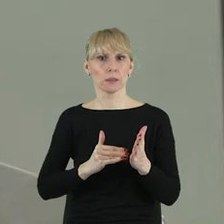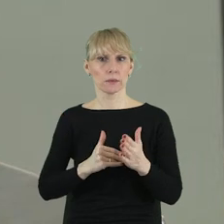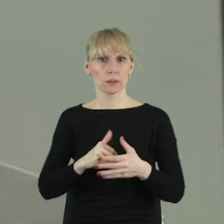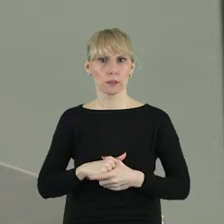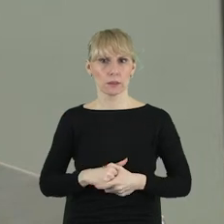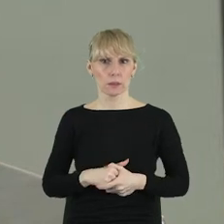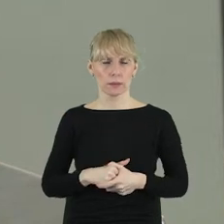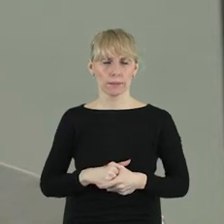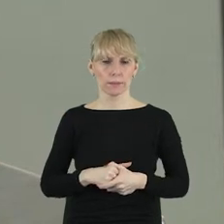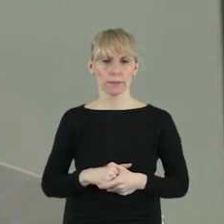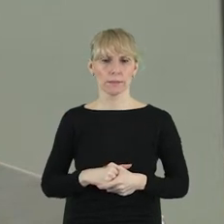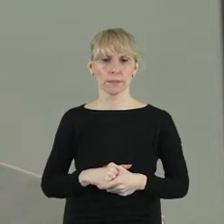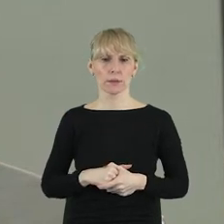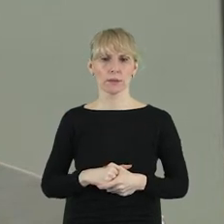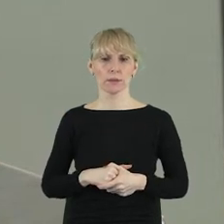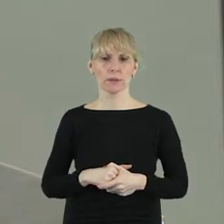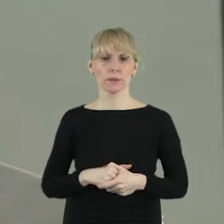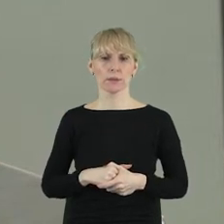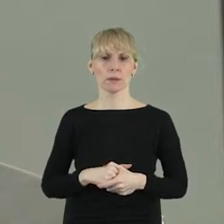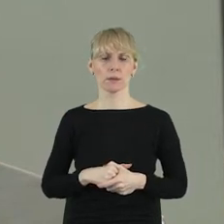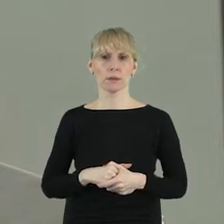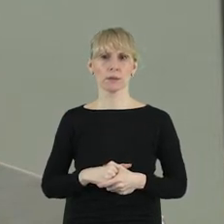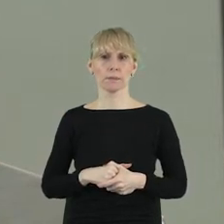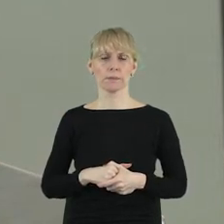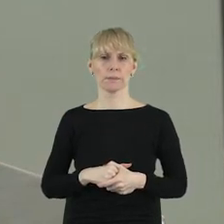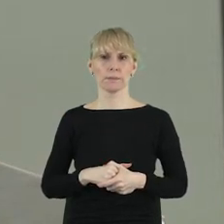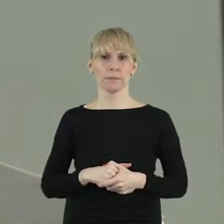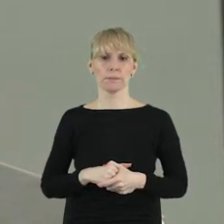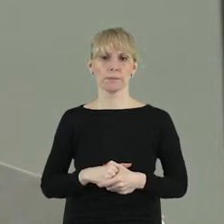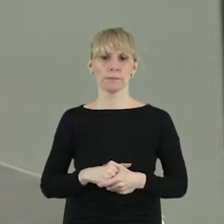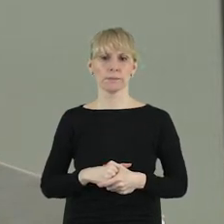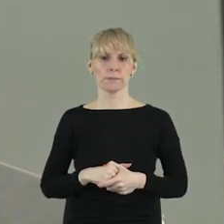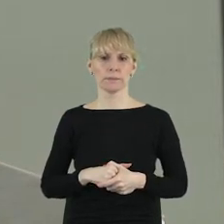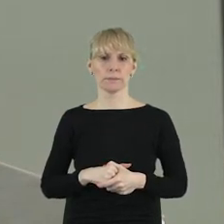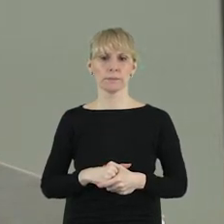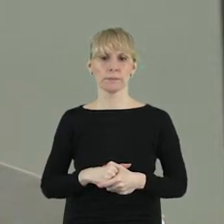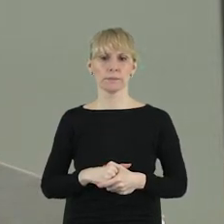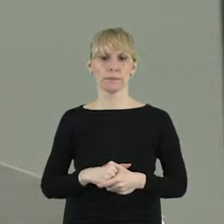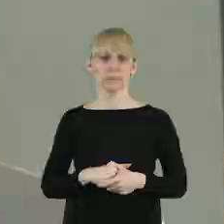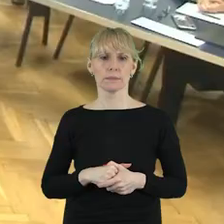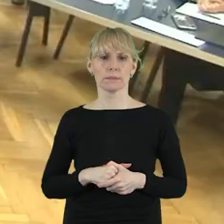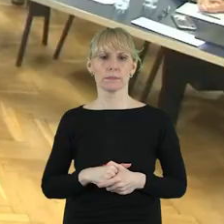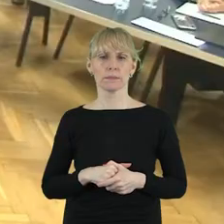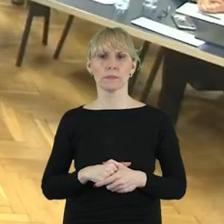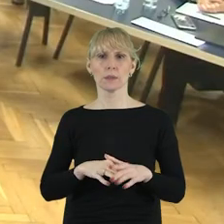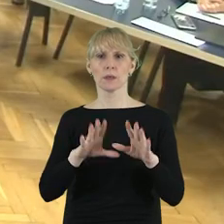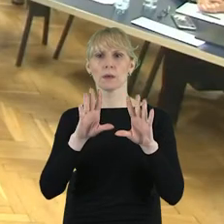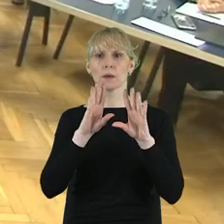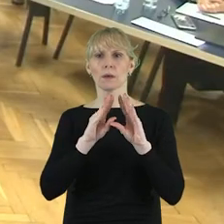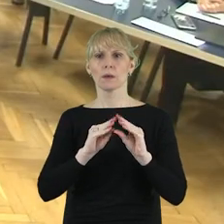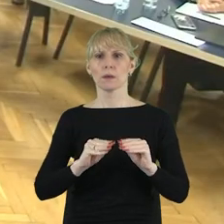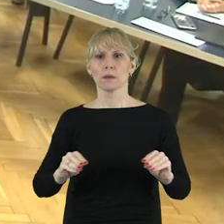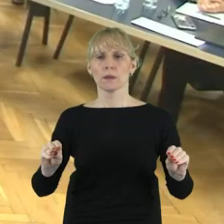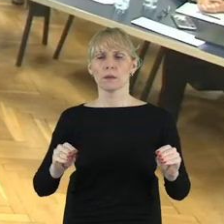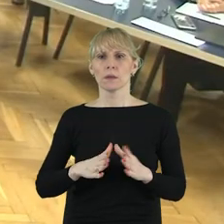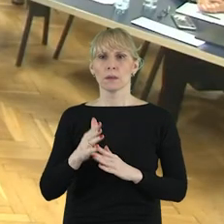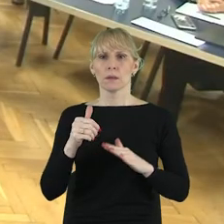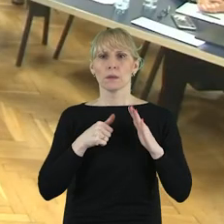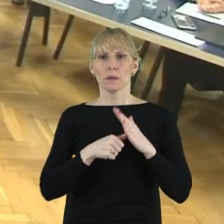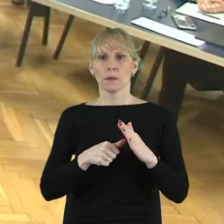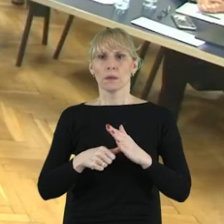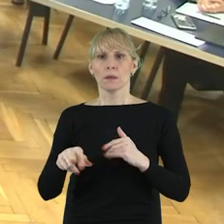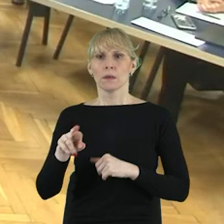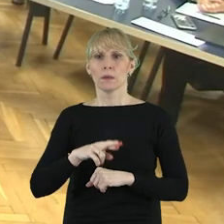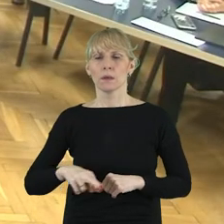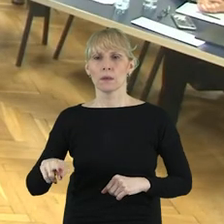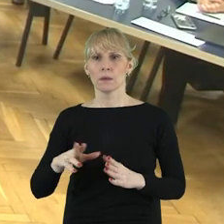do tej sesji. No, można było, przygotowałem jest to wystąpienie, które jednak pozwolę sobie przeczytać. Szanowna pani przewodnicząca, panie marszałku,